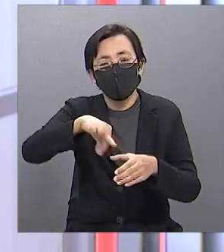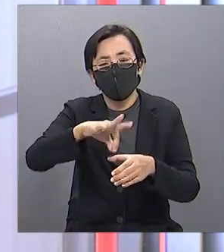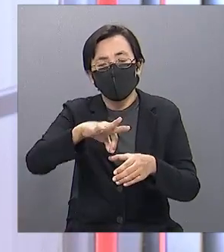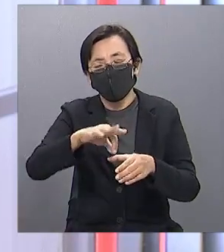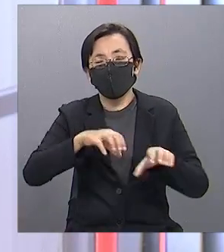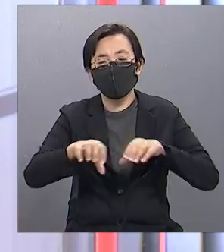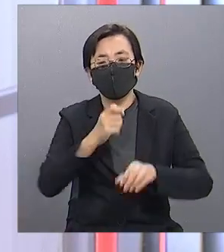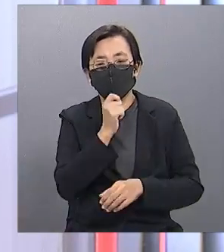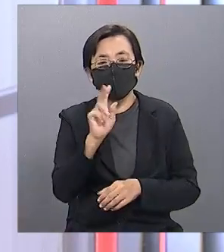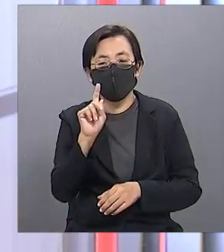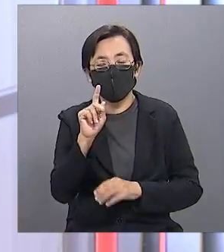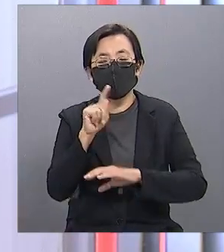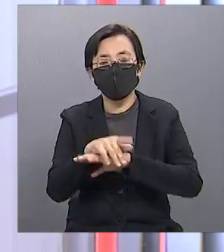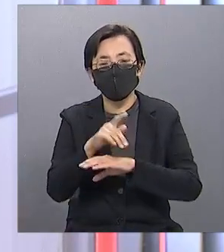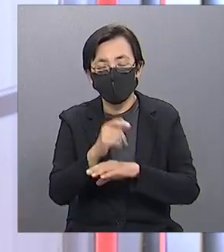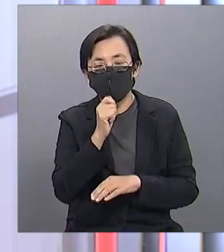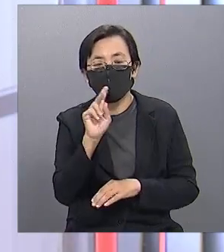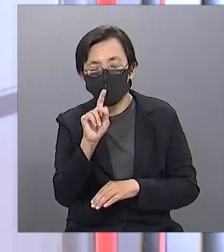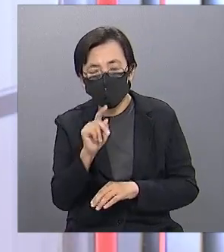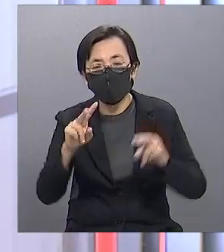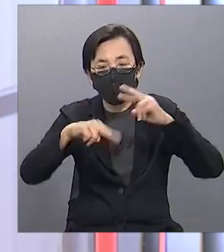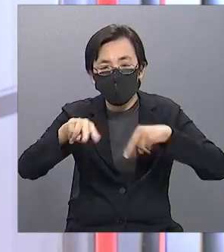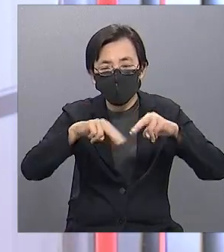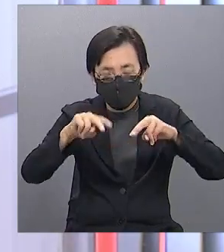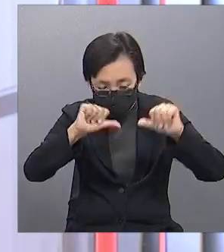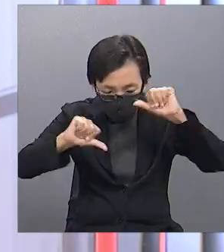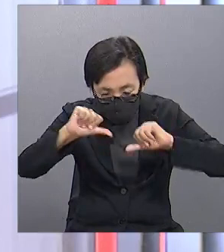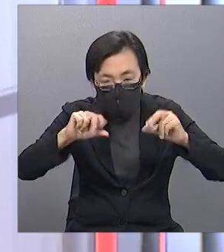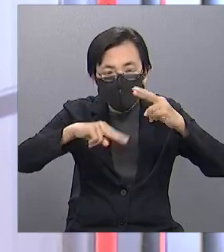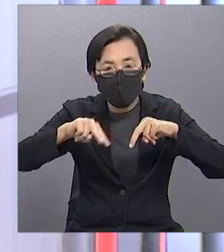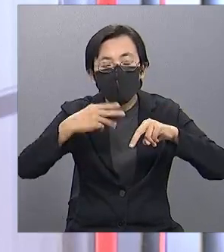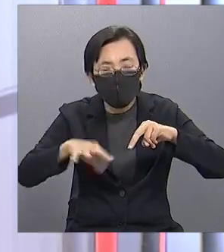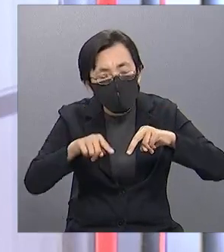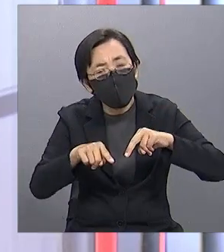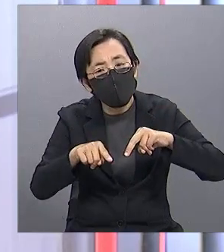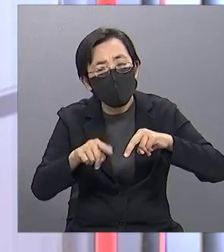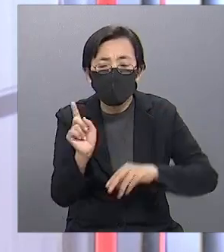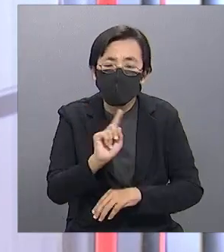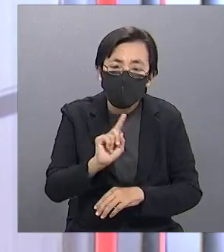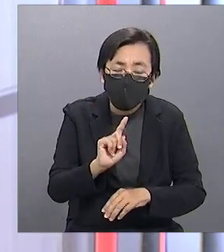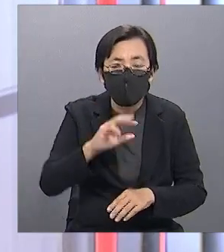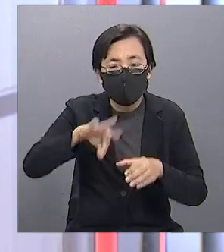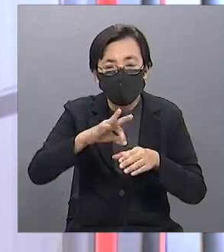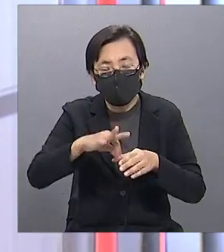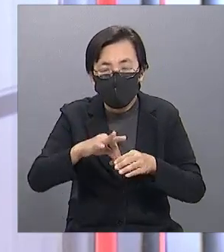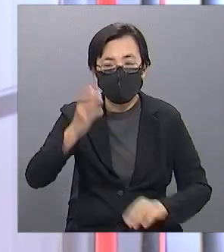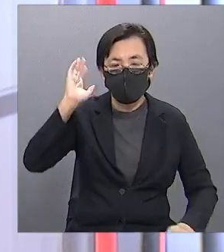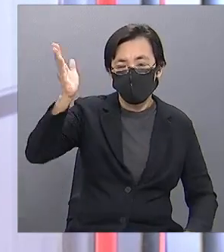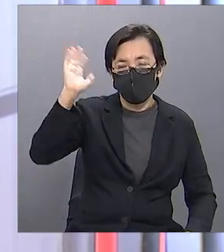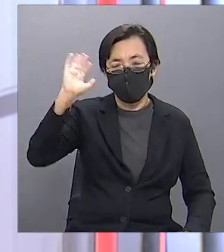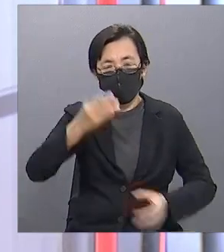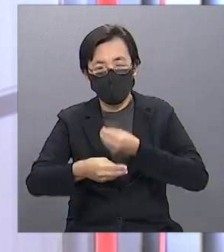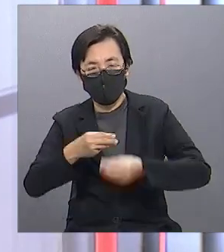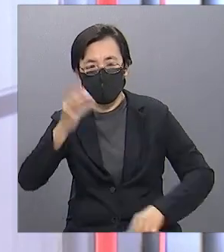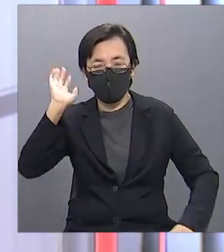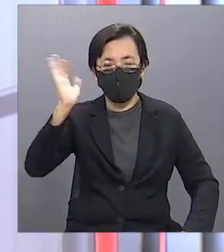ออนไลน์เปิดผลทดสอบครับคุณผู้ชมครับสำหรับกาแฟที่ขายตามท้องตลาดแล้วก็มีการเคลมการอ้างสรรพคุณต่างๆนานามากมายว่